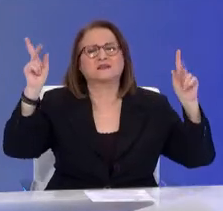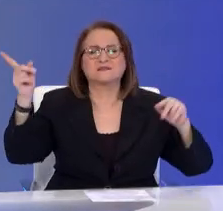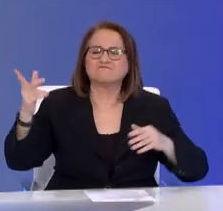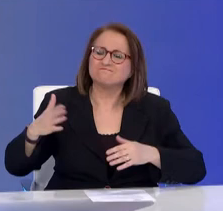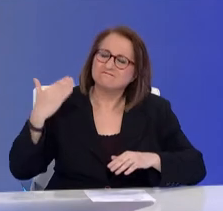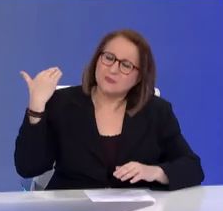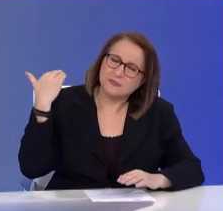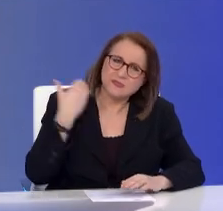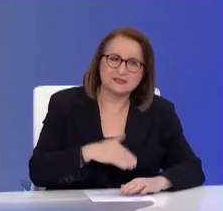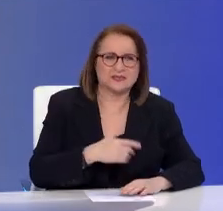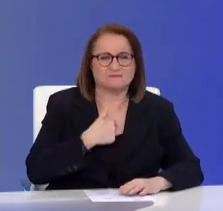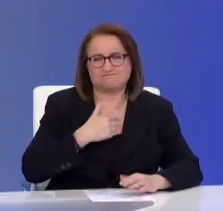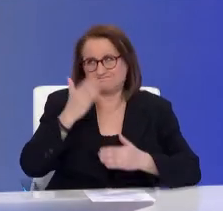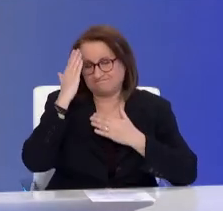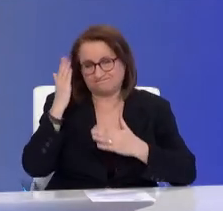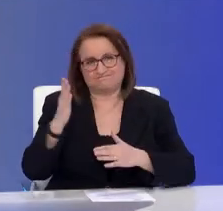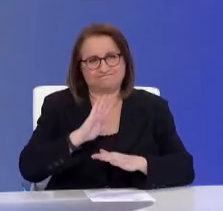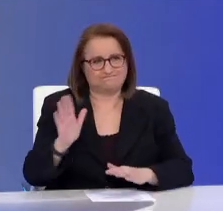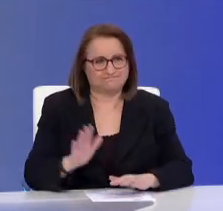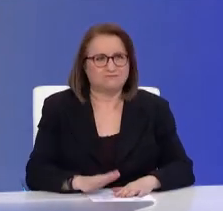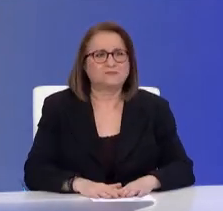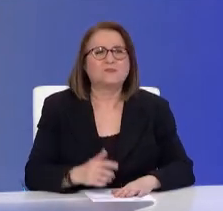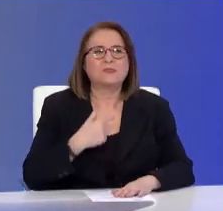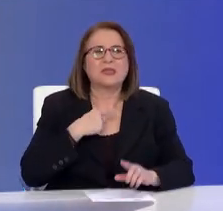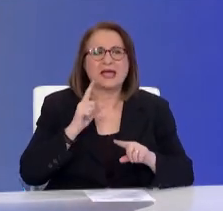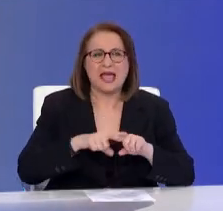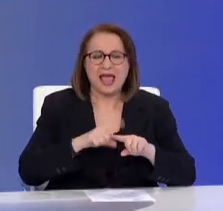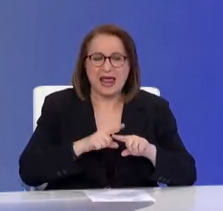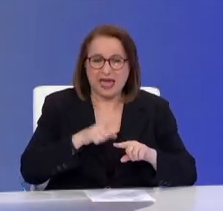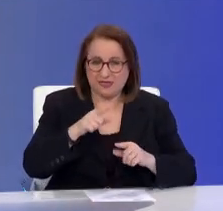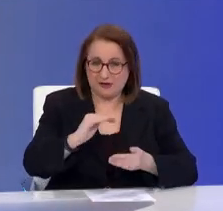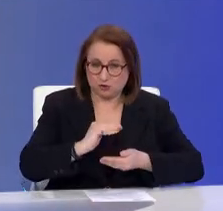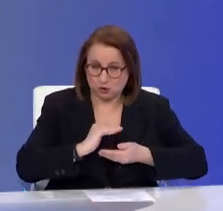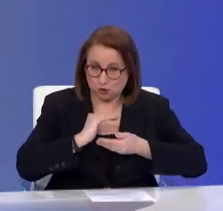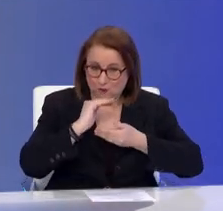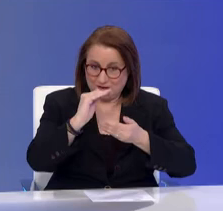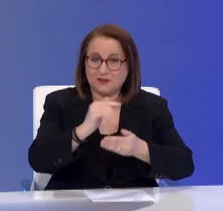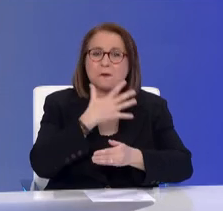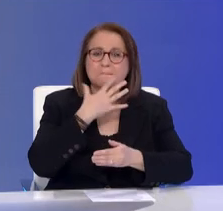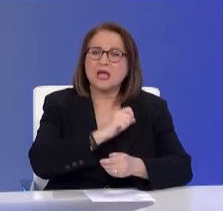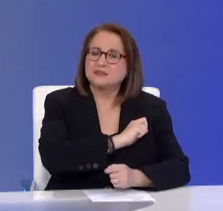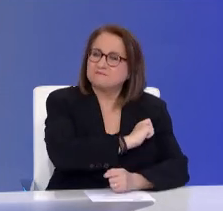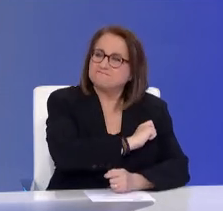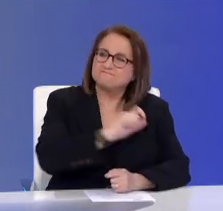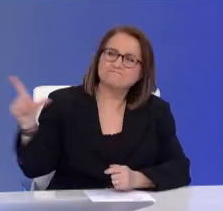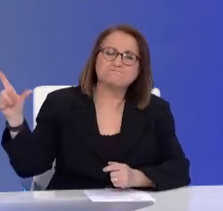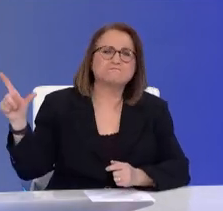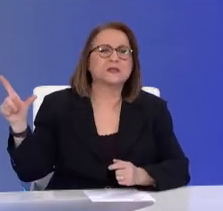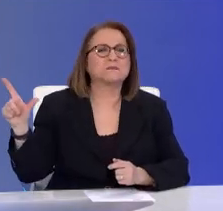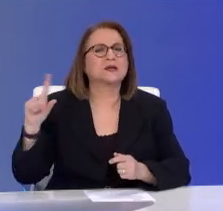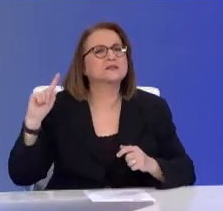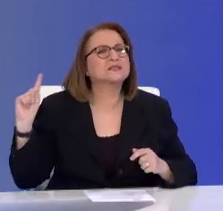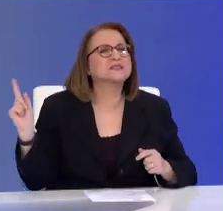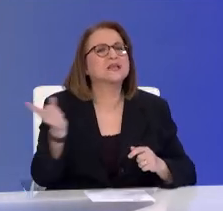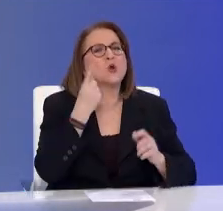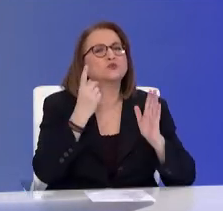Η Ελλάδα μέσα από αυτό το βραβείο στέλνει ένα παράδειγμα σε όλους μας για το πώς